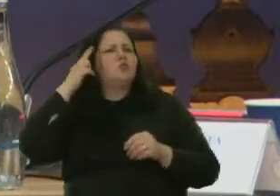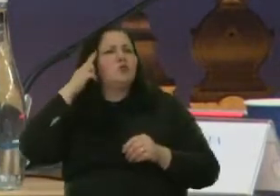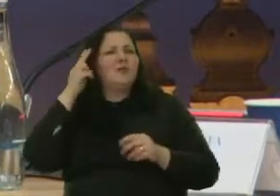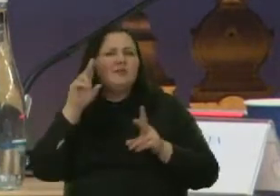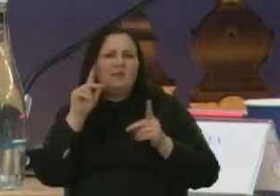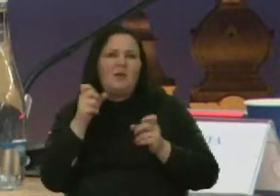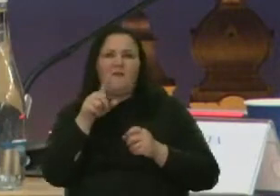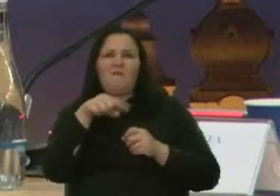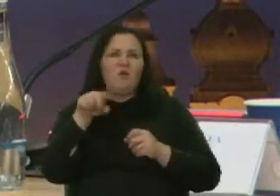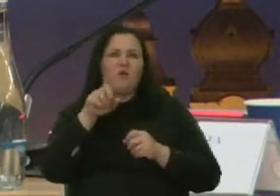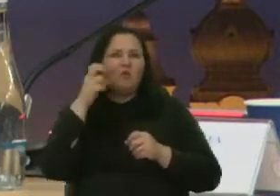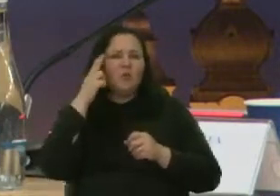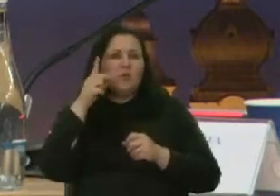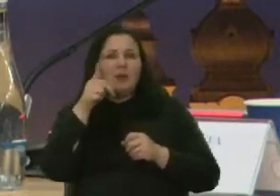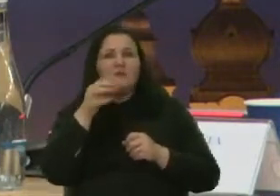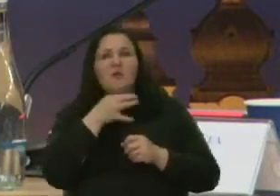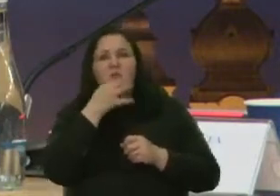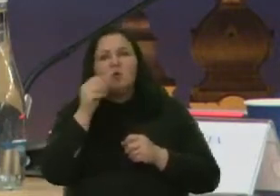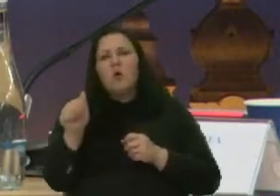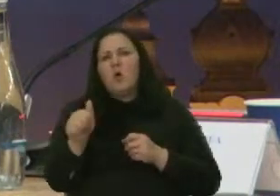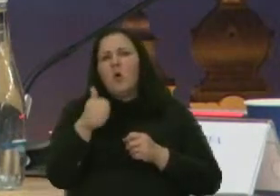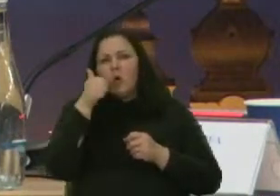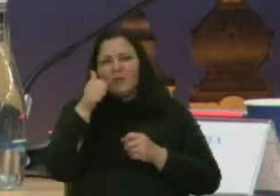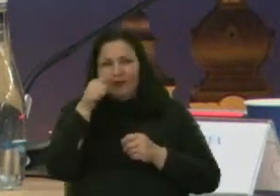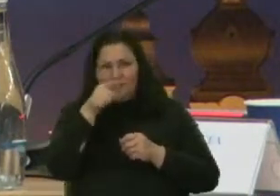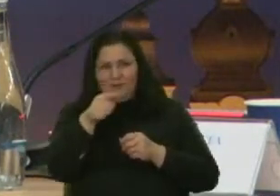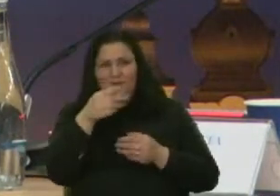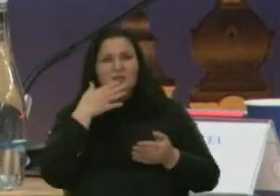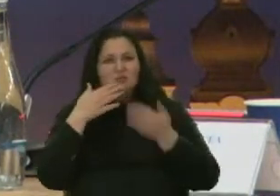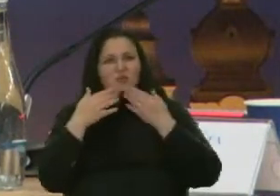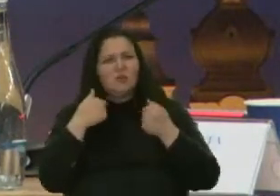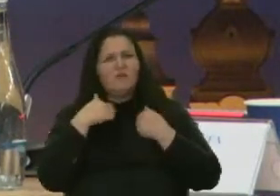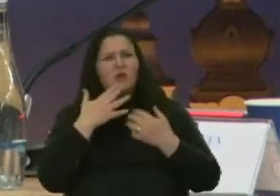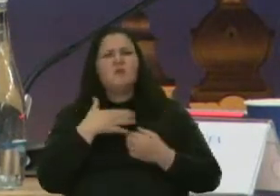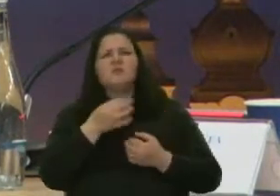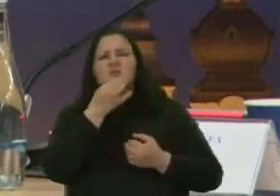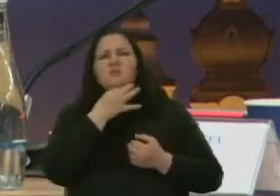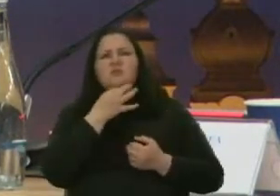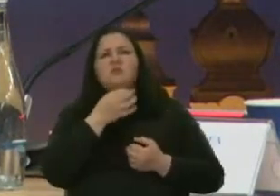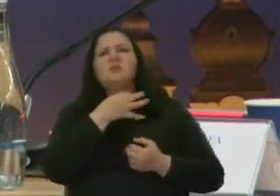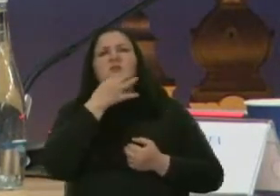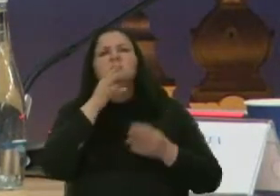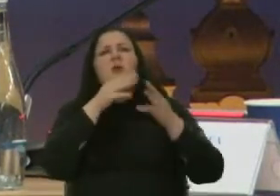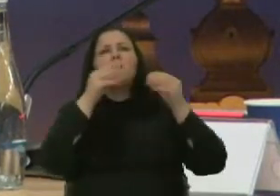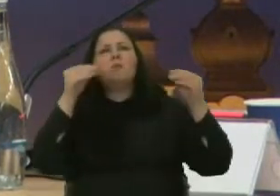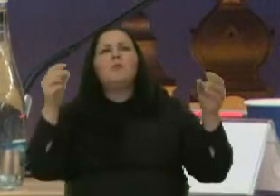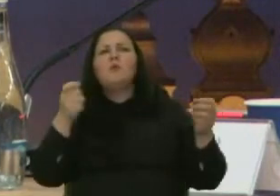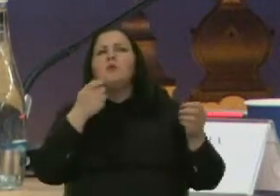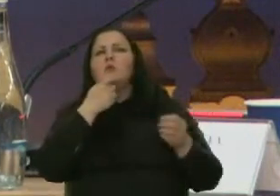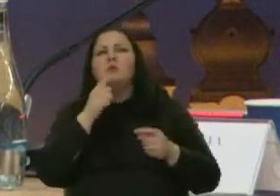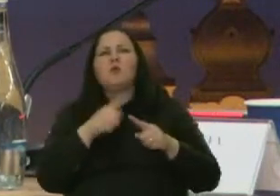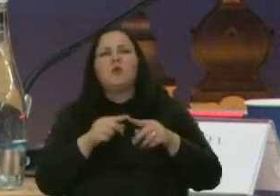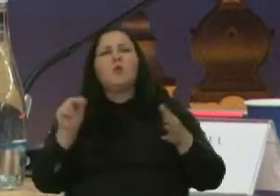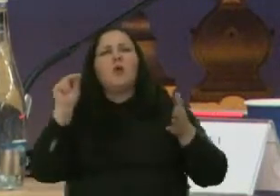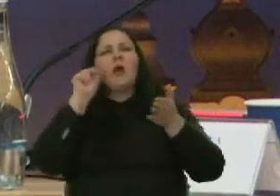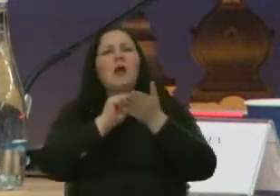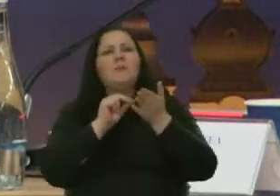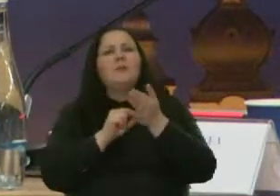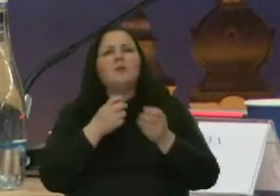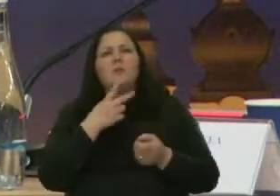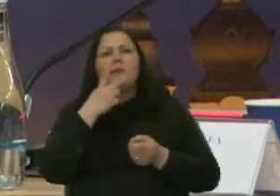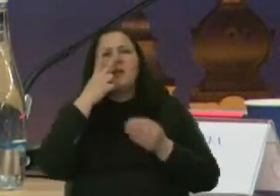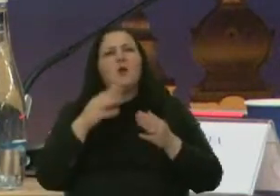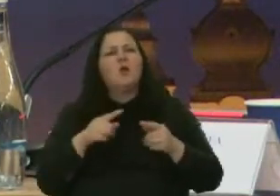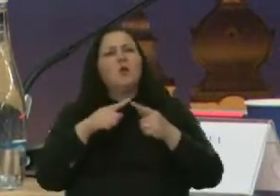cunoașteți și dacă dumneavoastră ați spus vreodată de Chestiunea asta în ședința de consiliu vreau s o văd când ați spus că este multe analit Tea cu aplicarea la prevederile Curții de Conturi cu